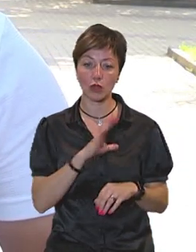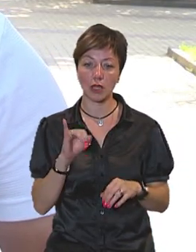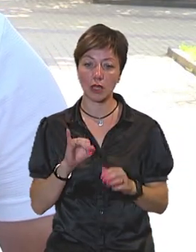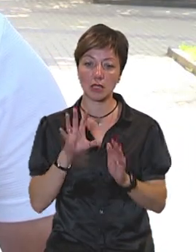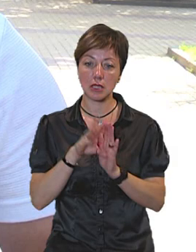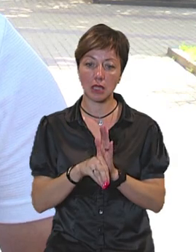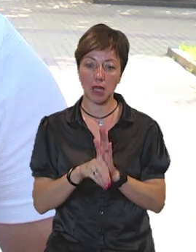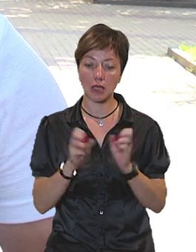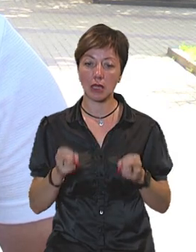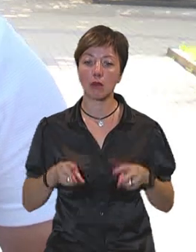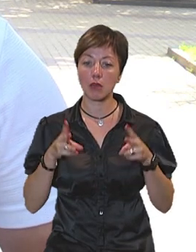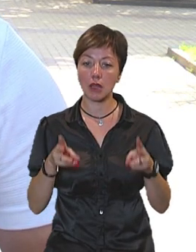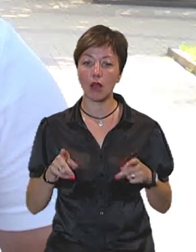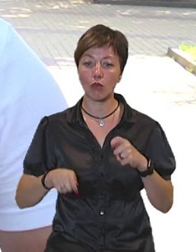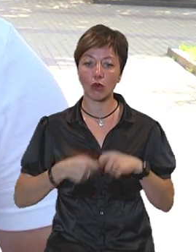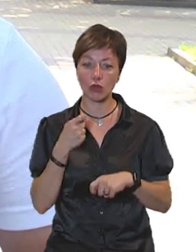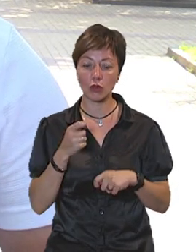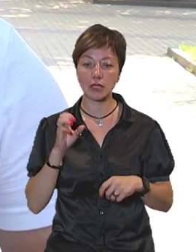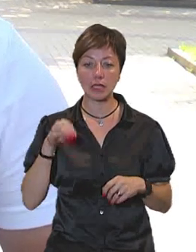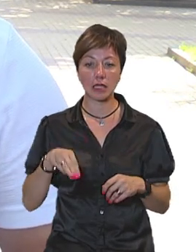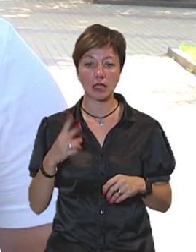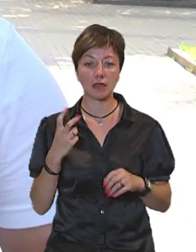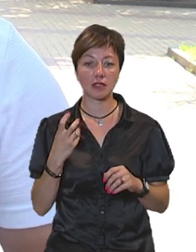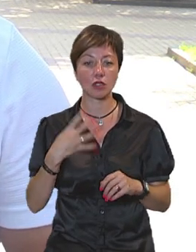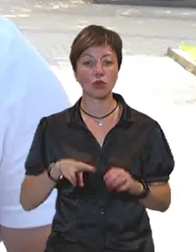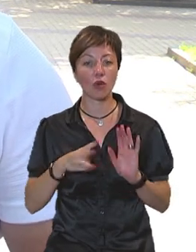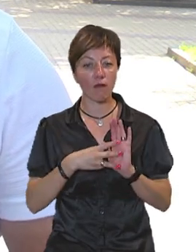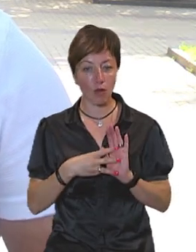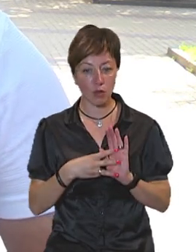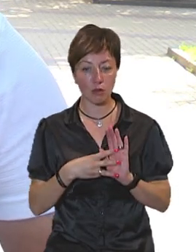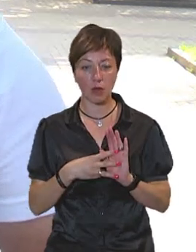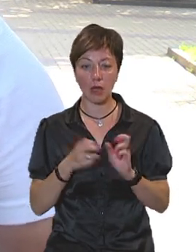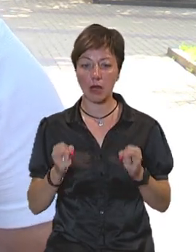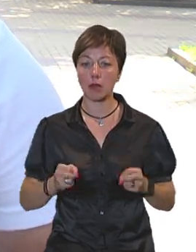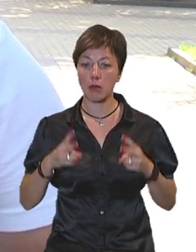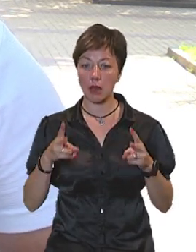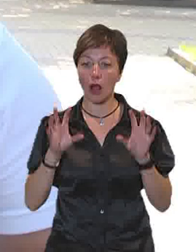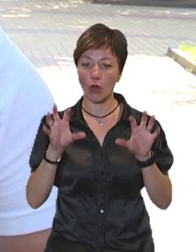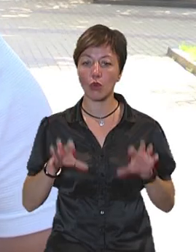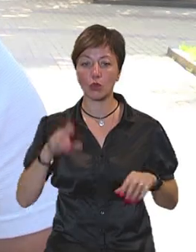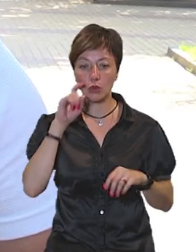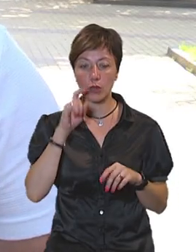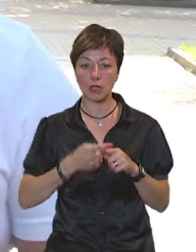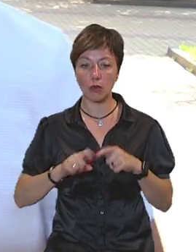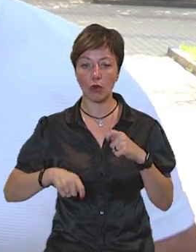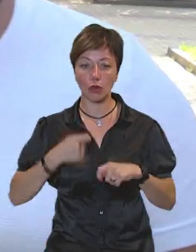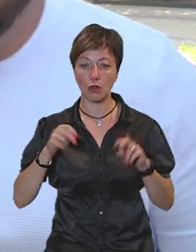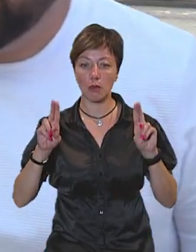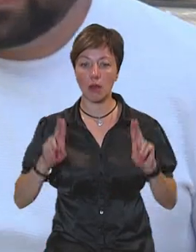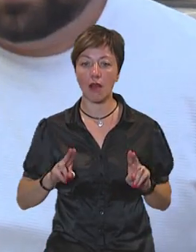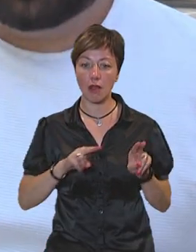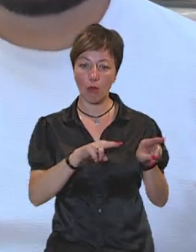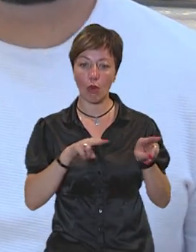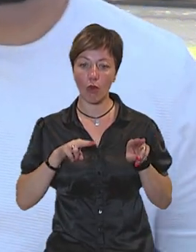склад кримінального правопорушення за статтею 248 Кримінального кодексу України, це порушення правила